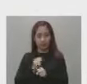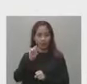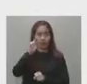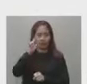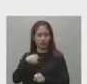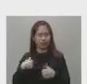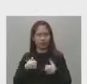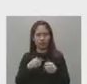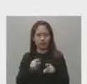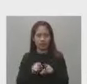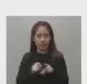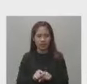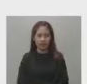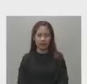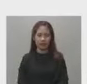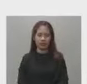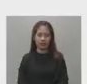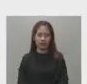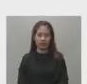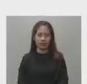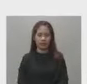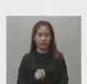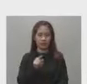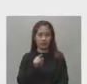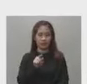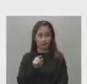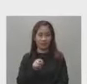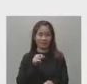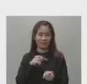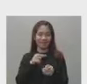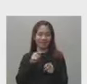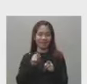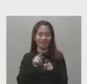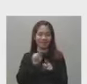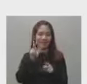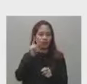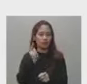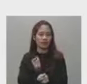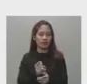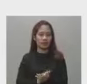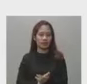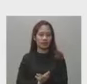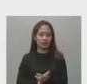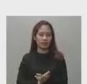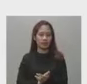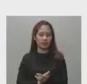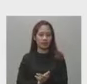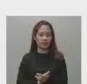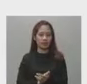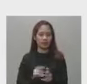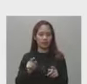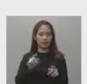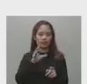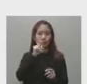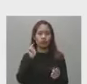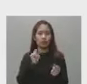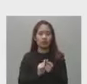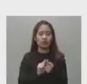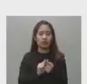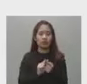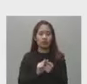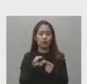หมือนกันนี่ฮะที่เขาที่ให้เขาไปด้อยค่าด้วยข้อเท็จจริงฮะคุณหน่อยติดเชื้อไวรัสตอแหลครับนี่แ